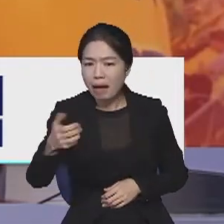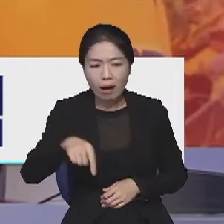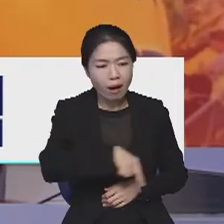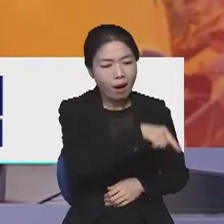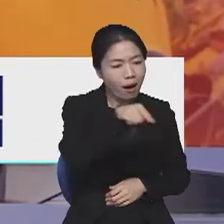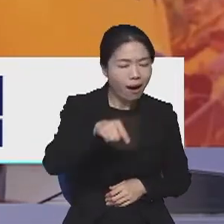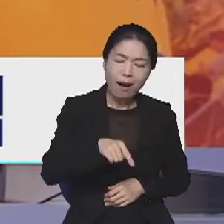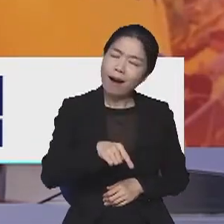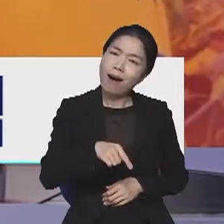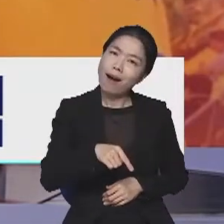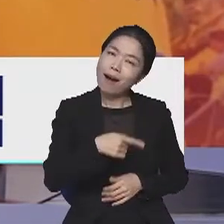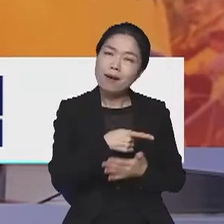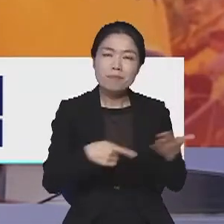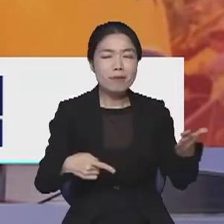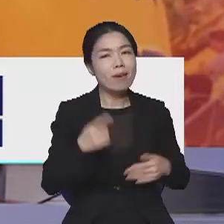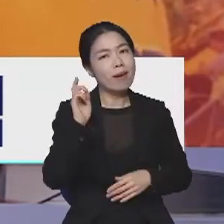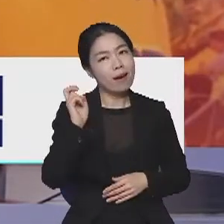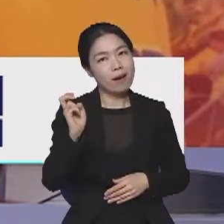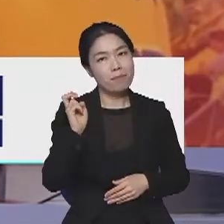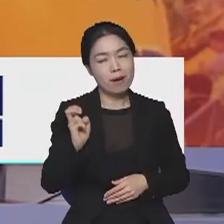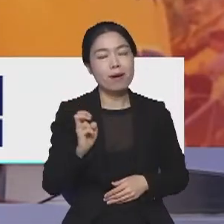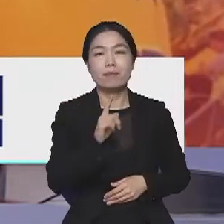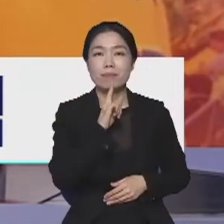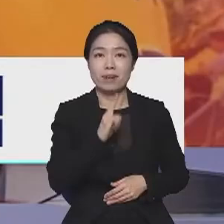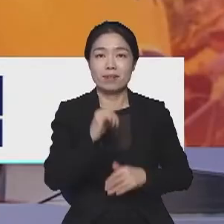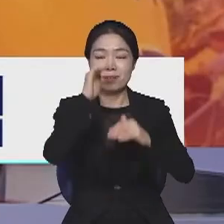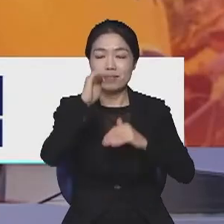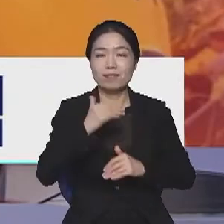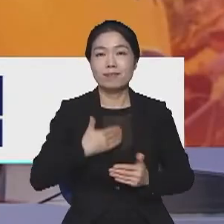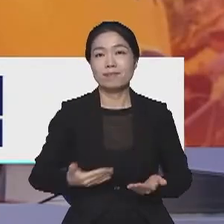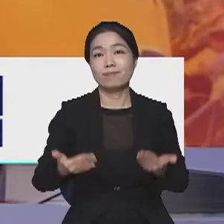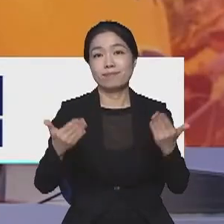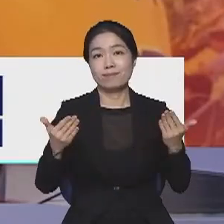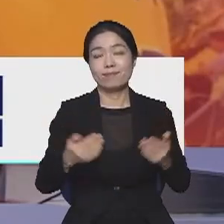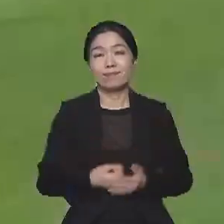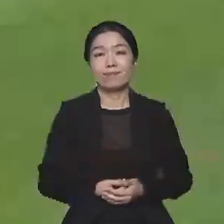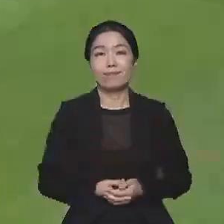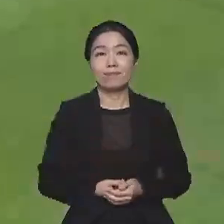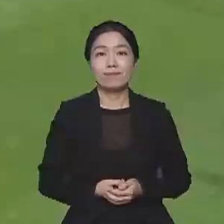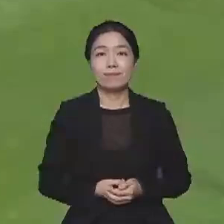전력의 악재가 될 것이란 전망이 나오고 있습니다. 정희진 기자입니다.